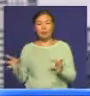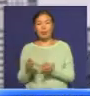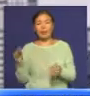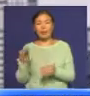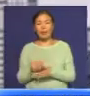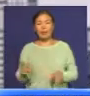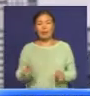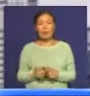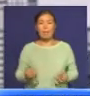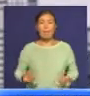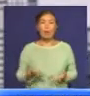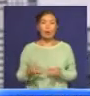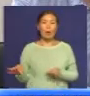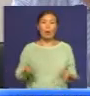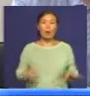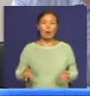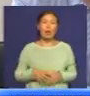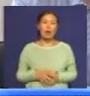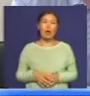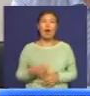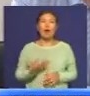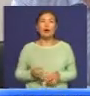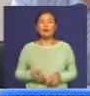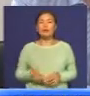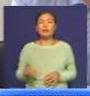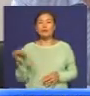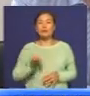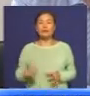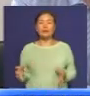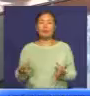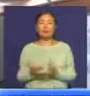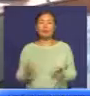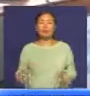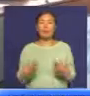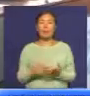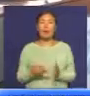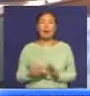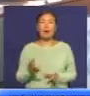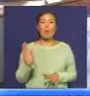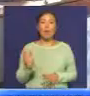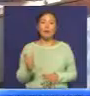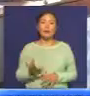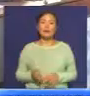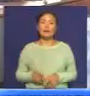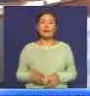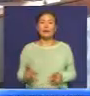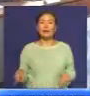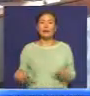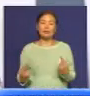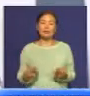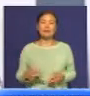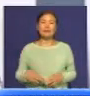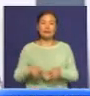они подключились к этому проекту. В ходе форума столичная делегация поделилась о планах на будущее. Если одни говорили о развитии